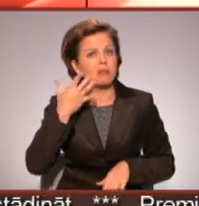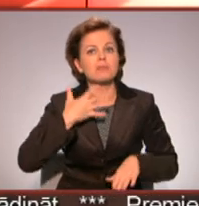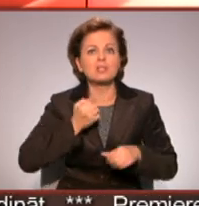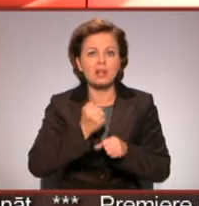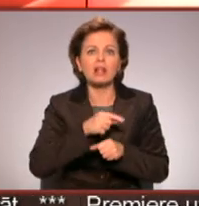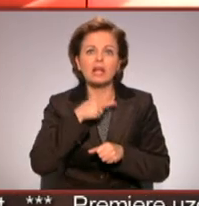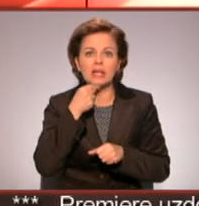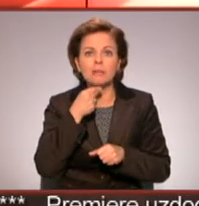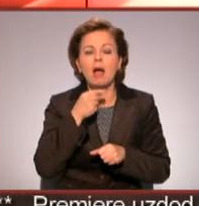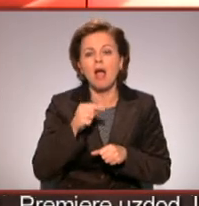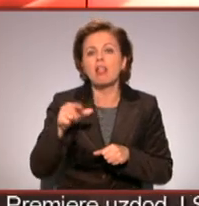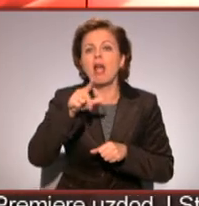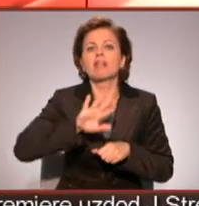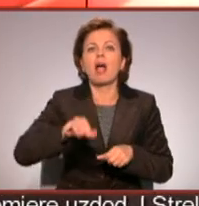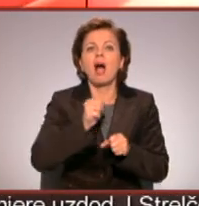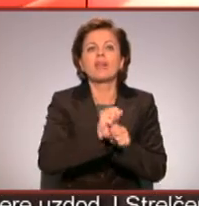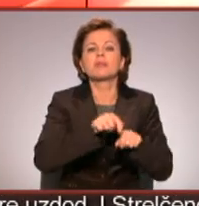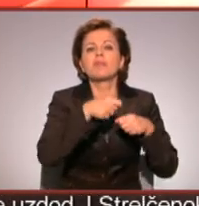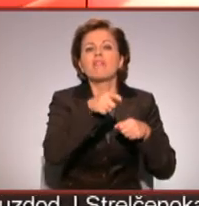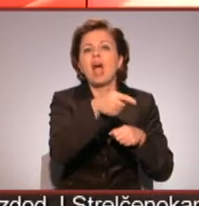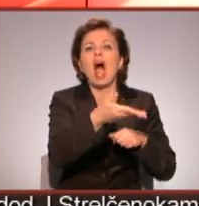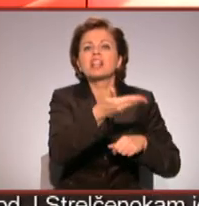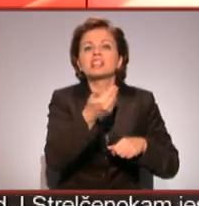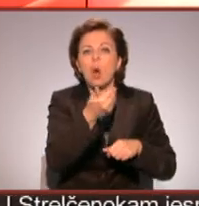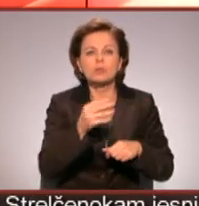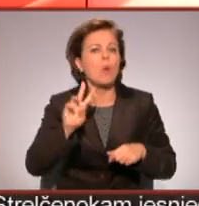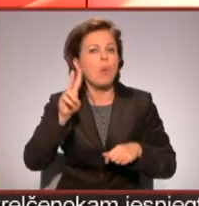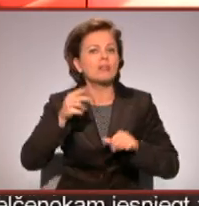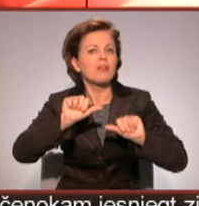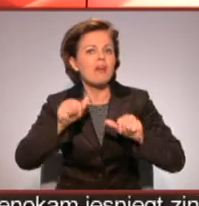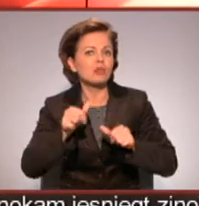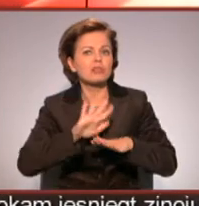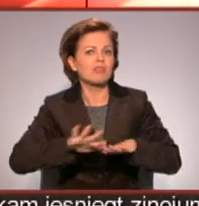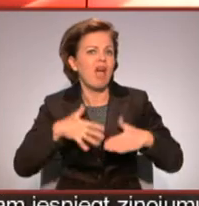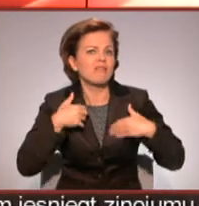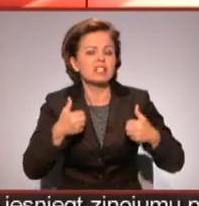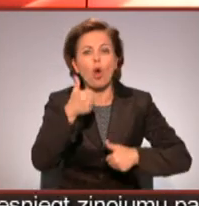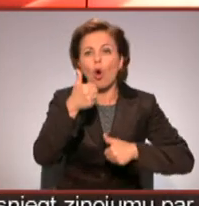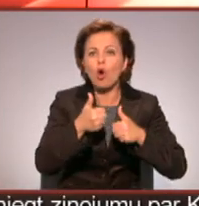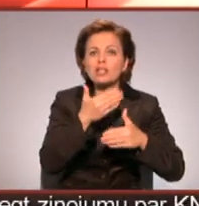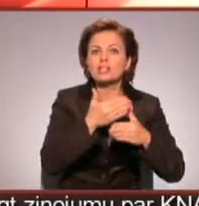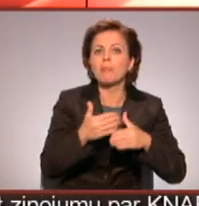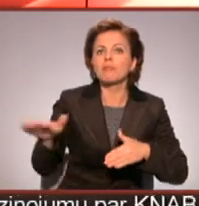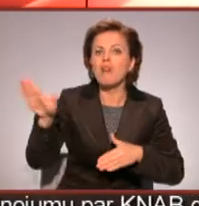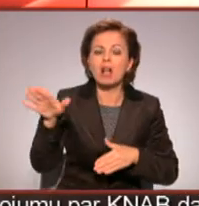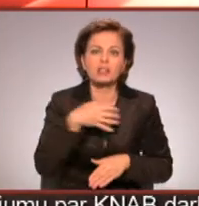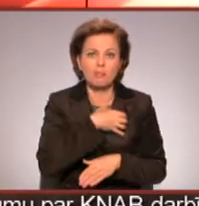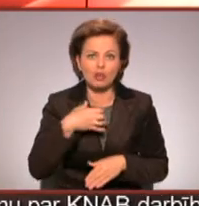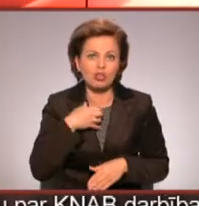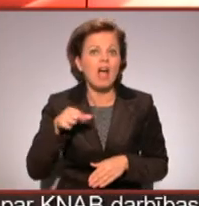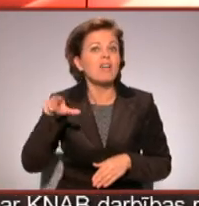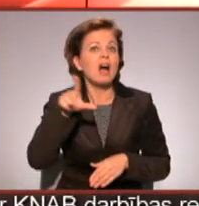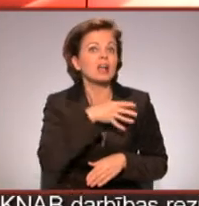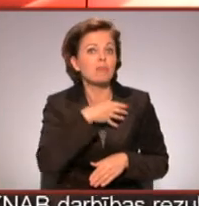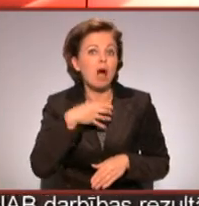devēja atsaucība. Otrkārt, veidojas neveselīga konkurence starp valsti un pašvaldību. Ir vairākas pašvaldības, kas pašas īsteno